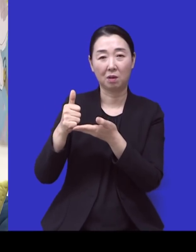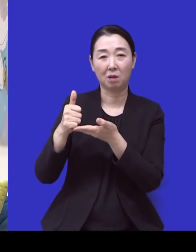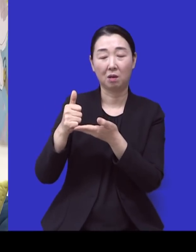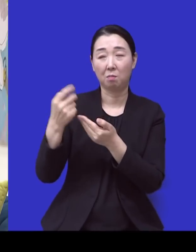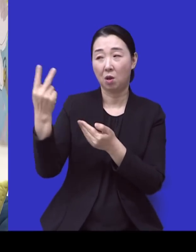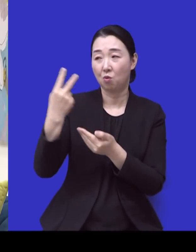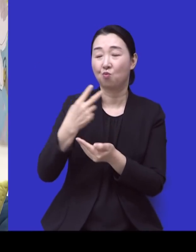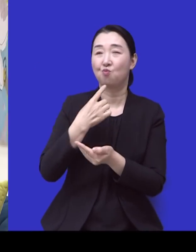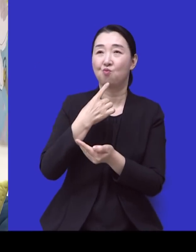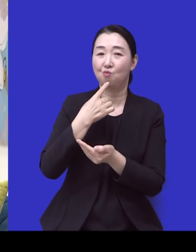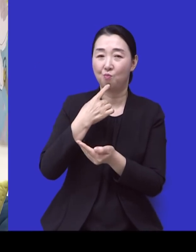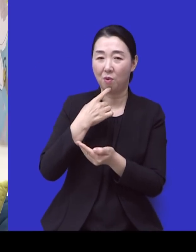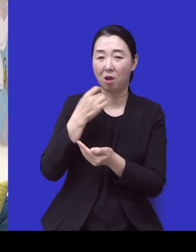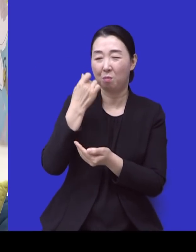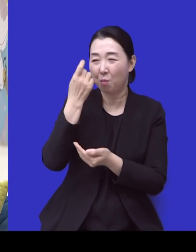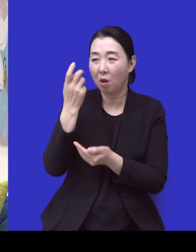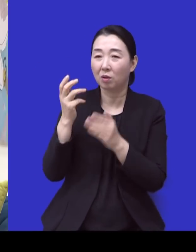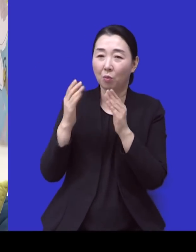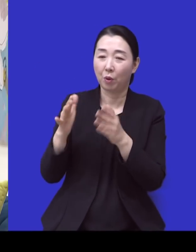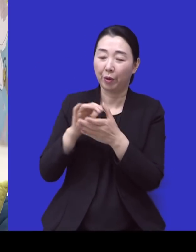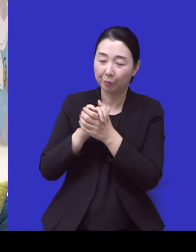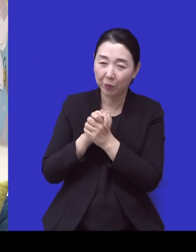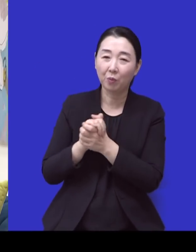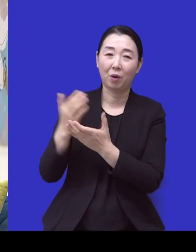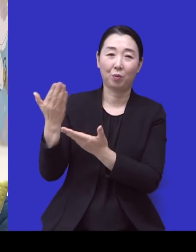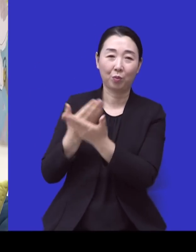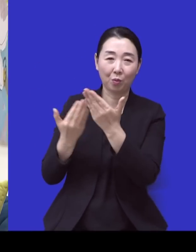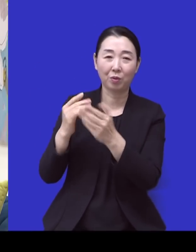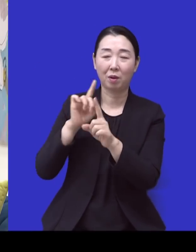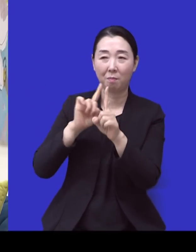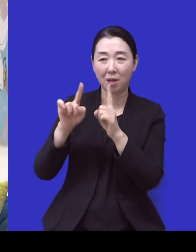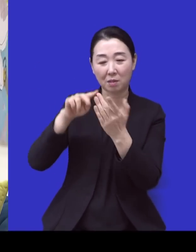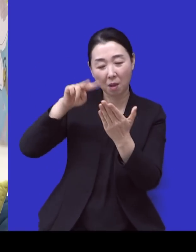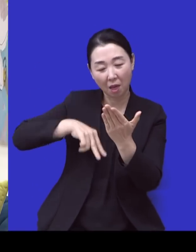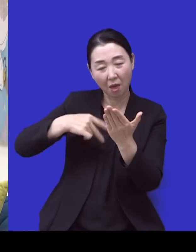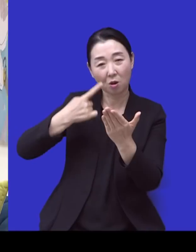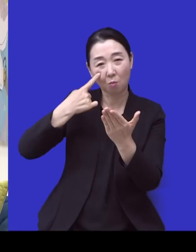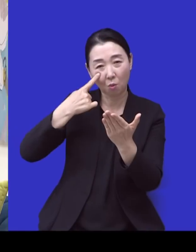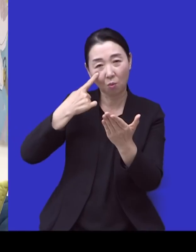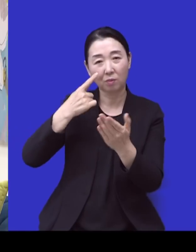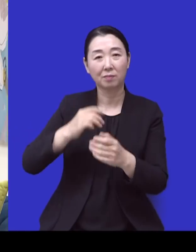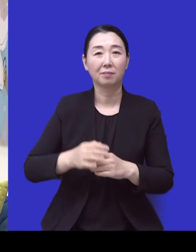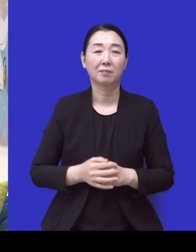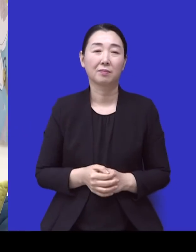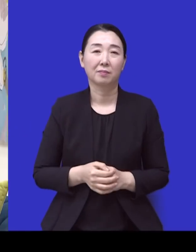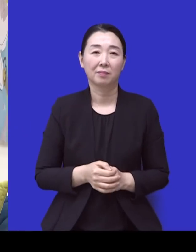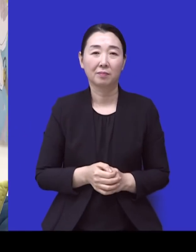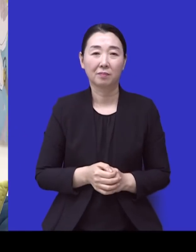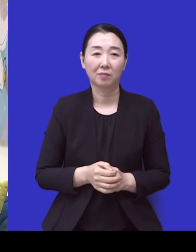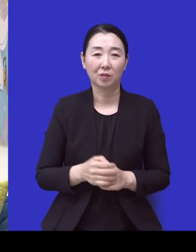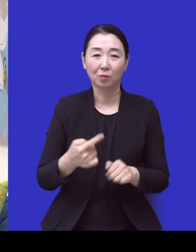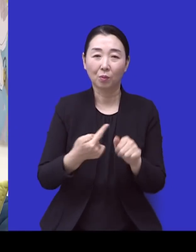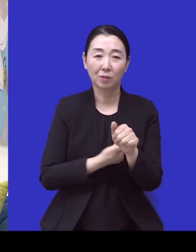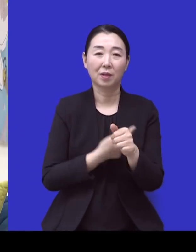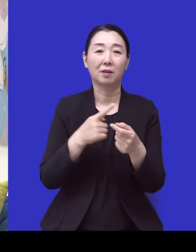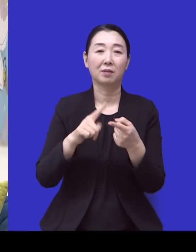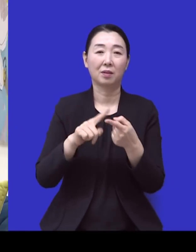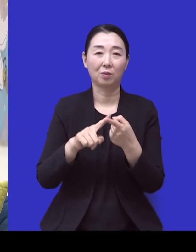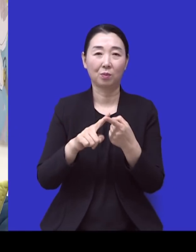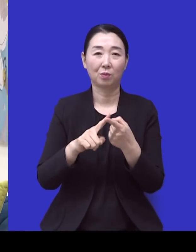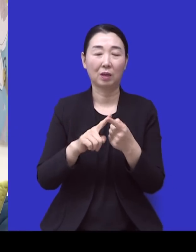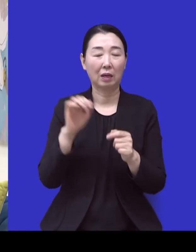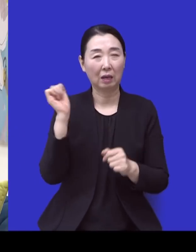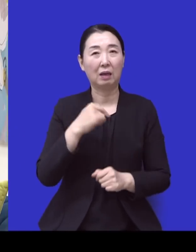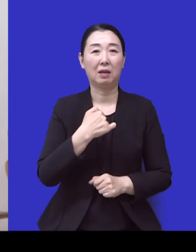단 둘이서 그래서 몇 개월을 계속 기도하고 말씀만 보고 이런 시간을 가졌거든요. 그러면서 자연스럽게